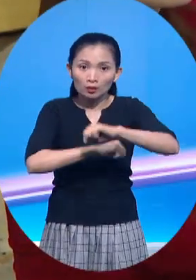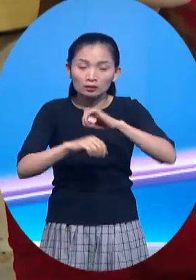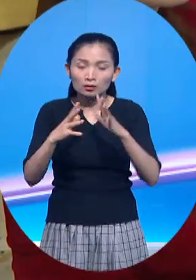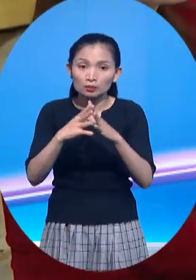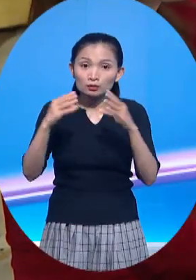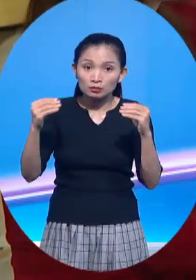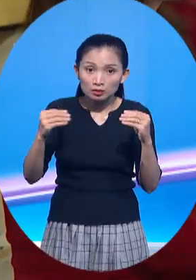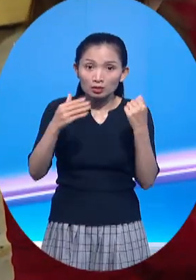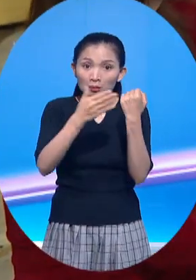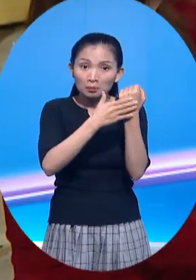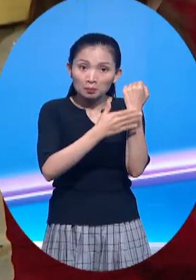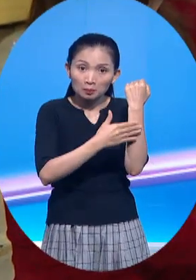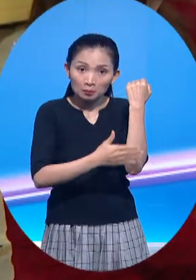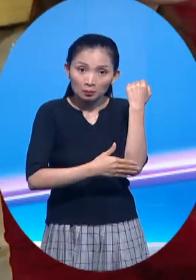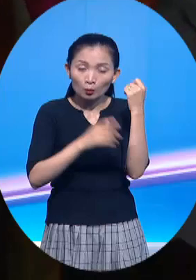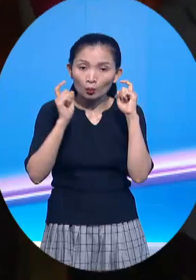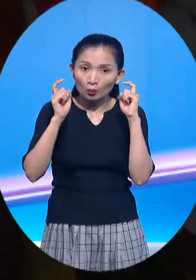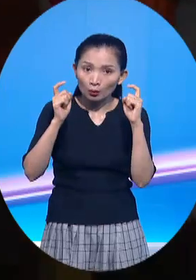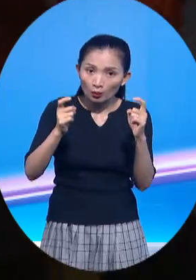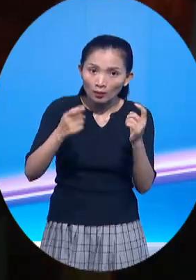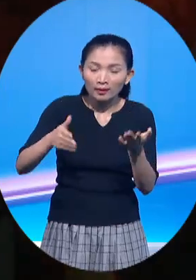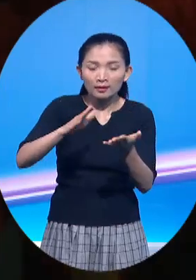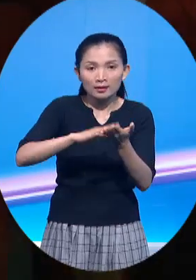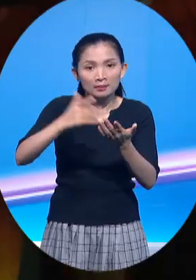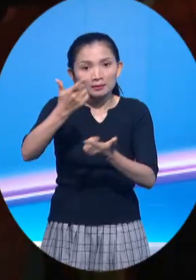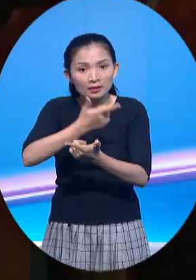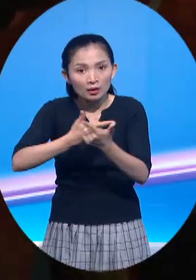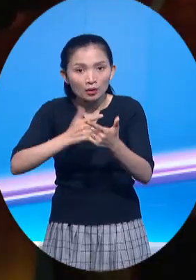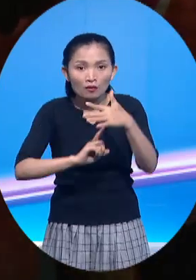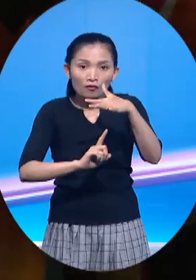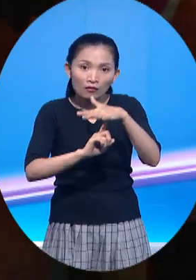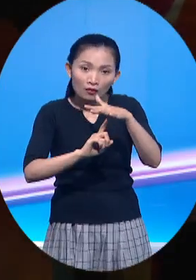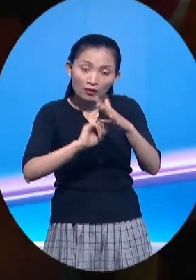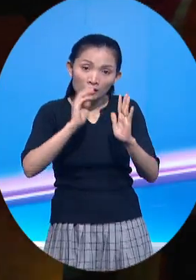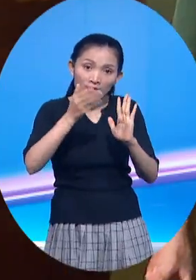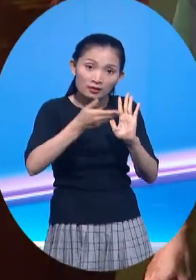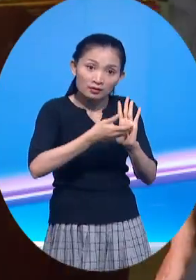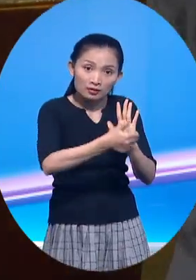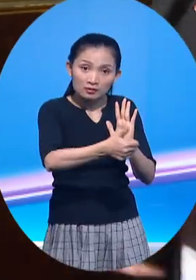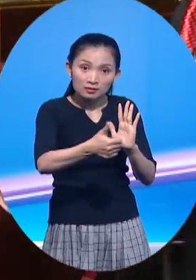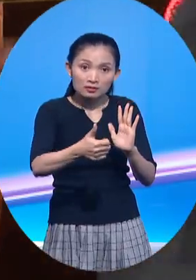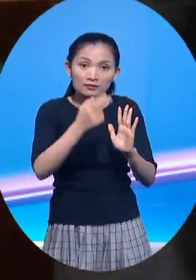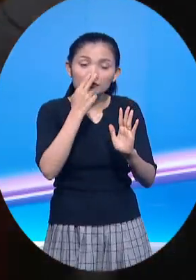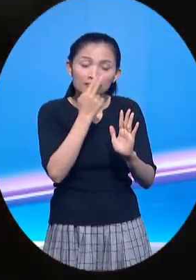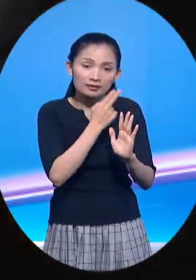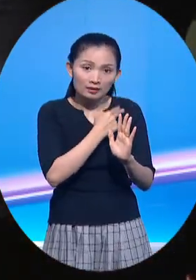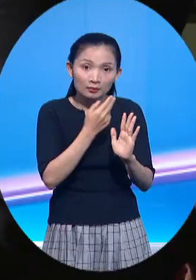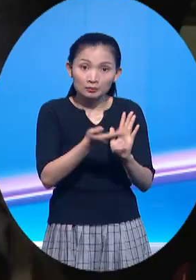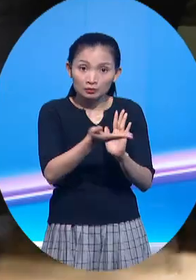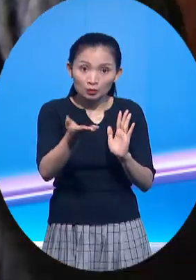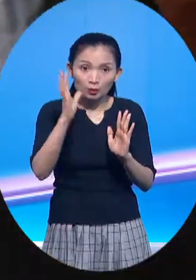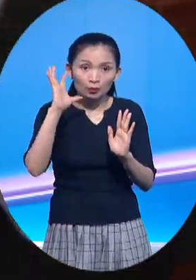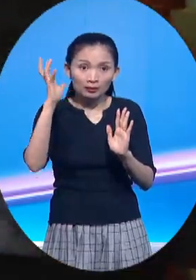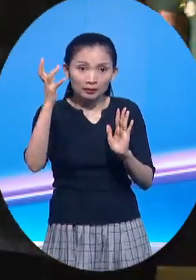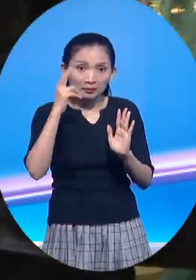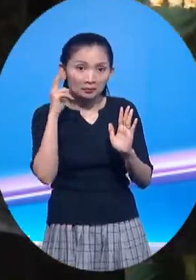miền đất nước, đồng thời tổ chức nhiều chương trình giao lưu văn hóa, quảng bá đất nước con người Việt Nam đến bạn bè quốc tế. Dịp này, Trung tâm